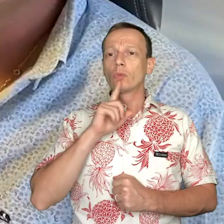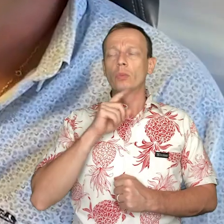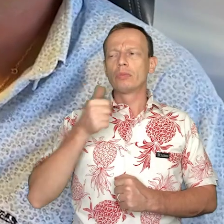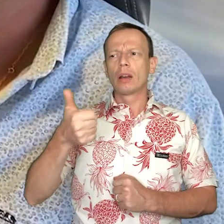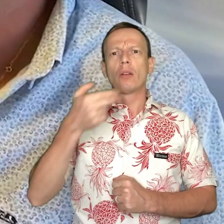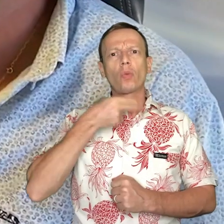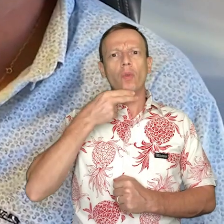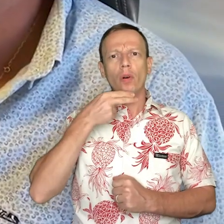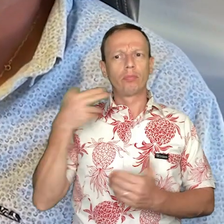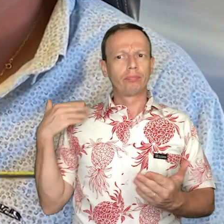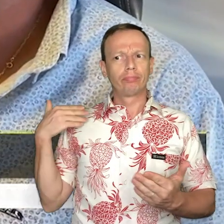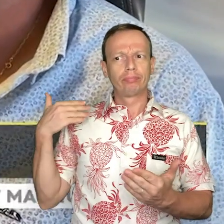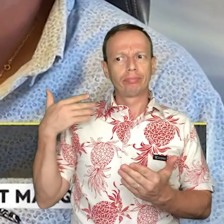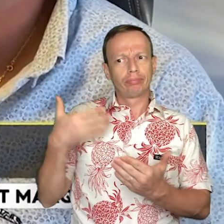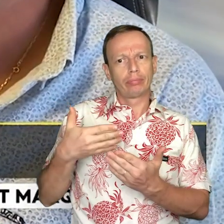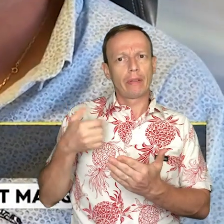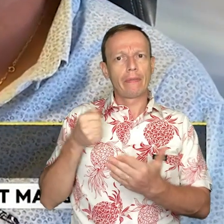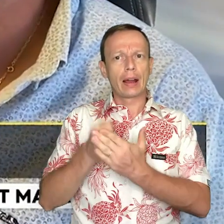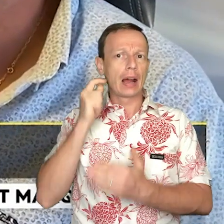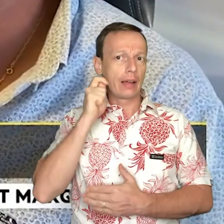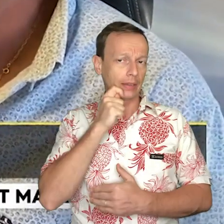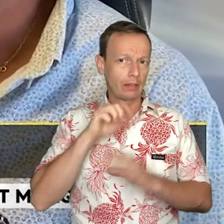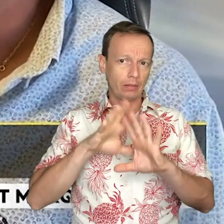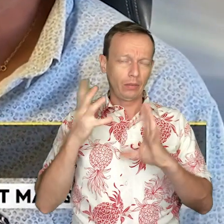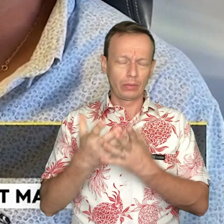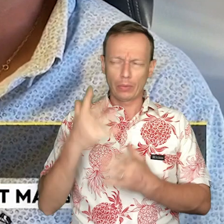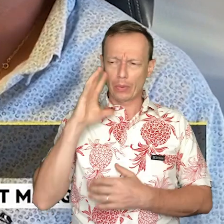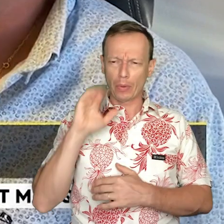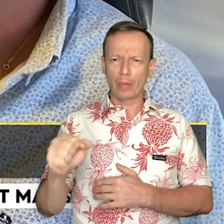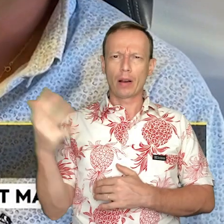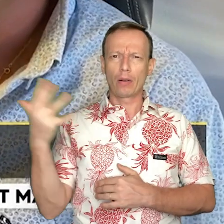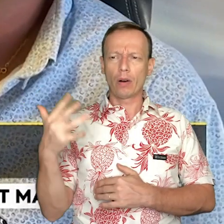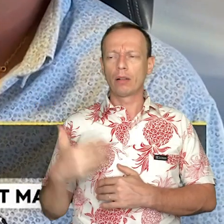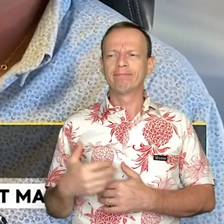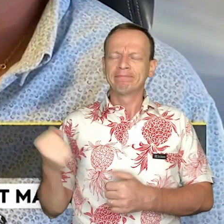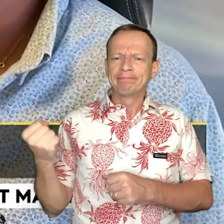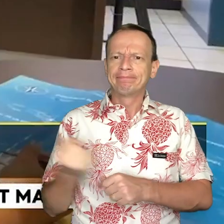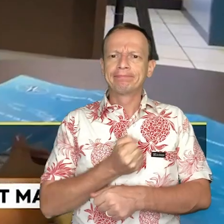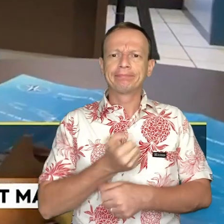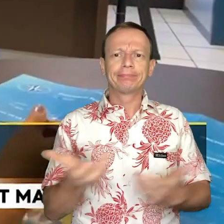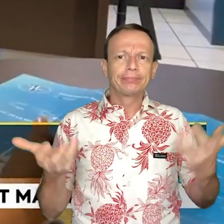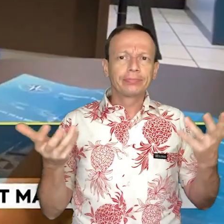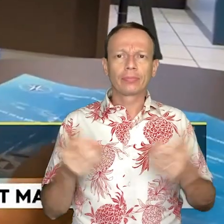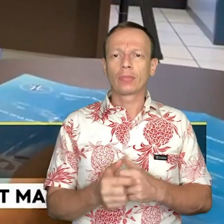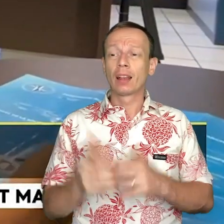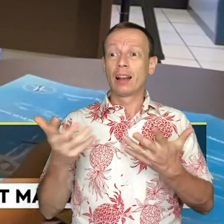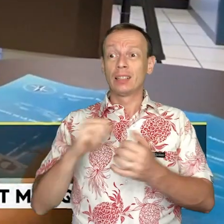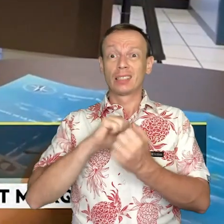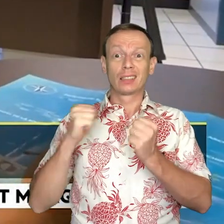Depuis le 1er novembre jusque fin avril, on constate malheureusement